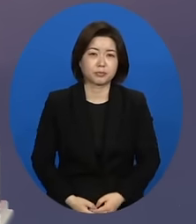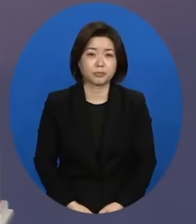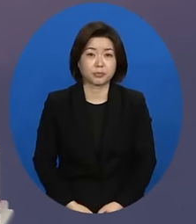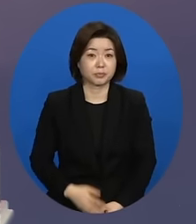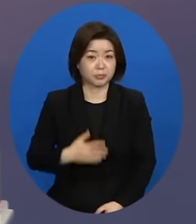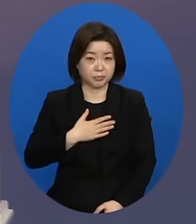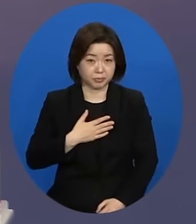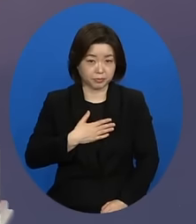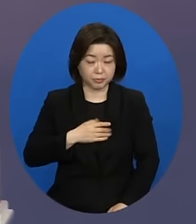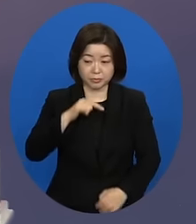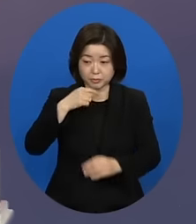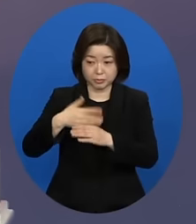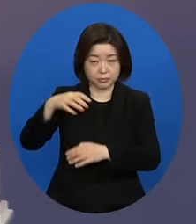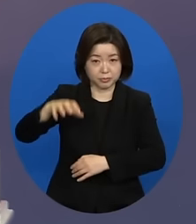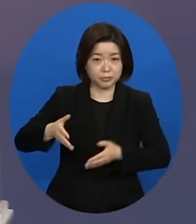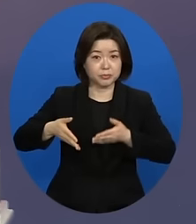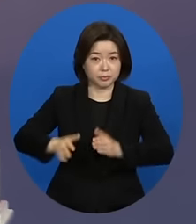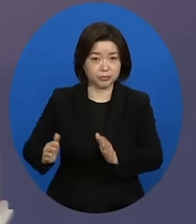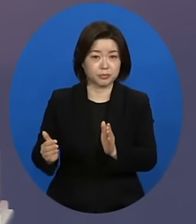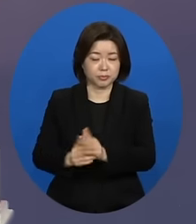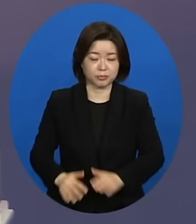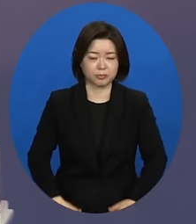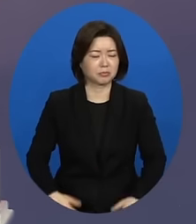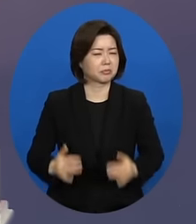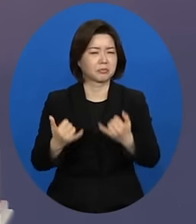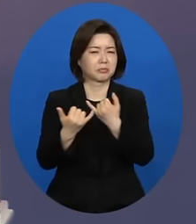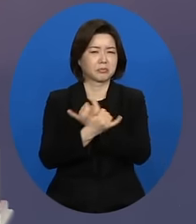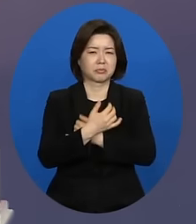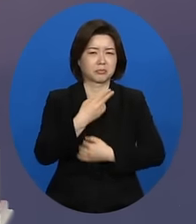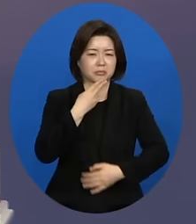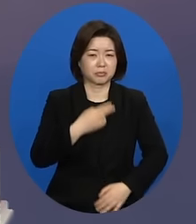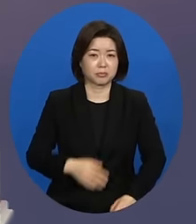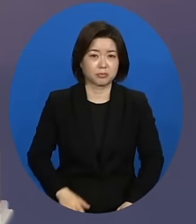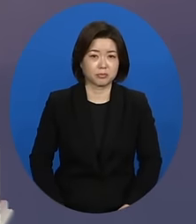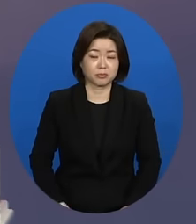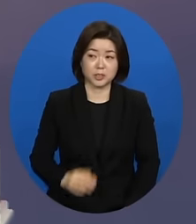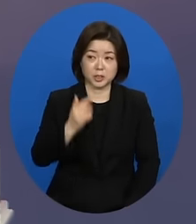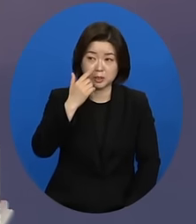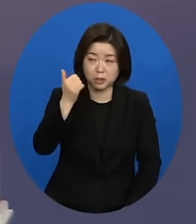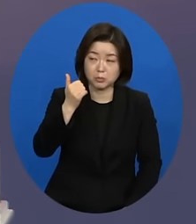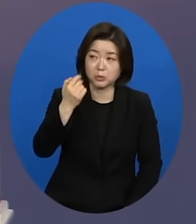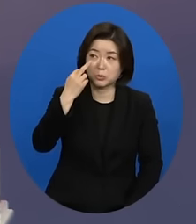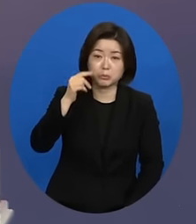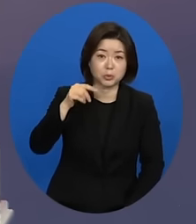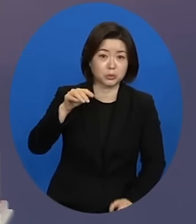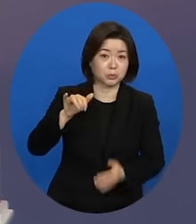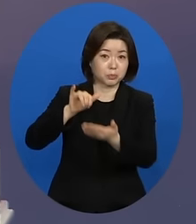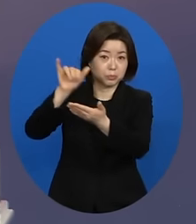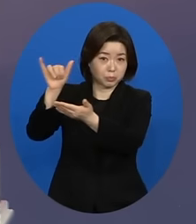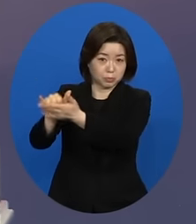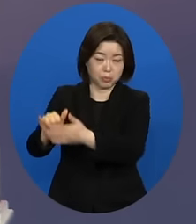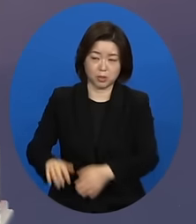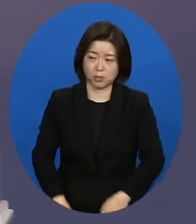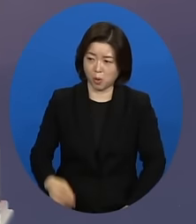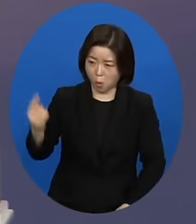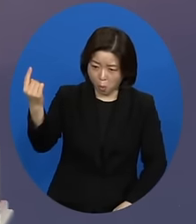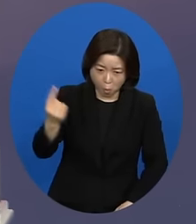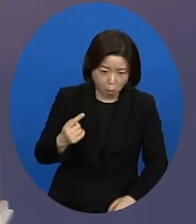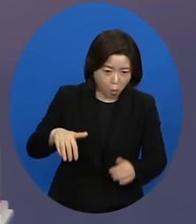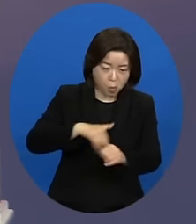저는 이북에서 태어났고 친척은 없어요. 아버지도 미국 갔고 오실 수 있는 형편이 안